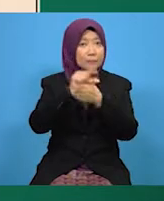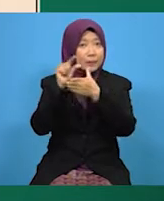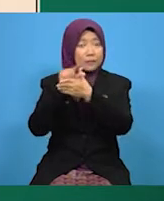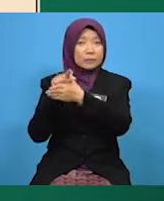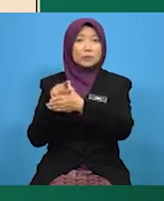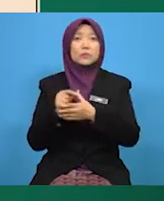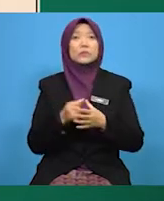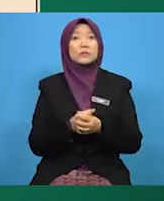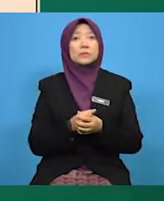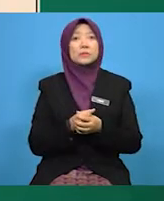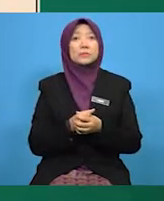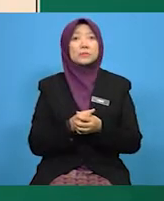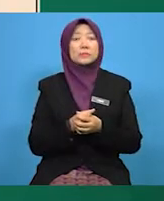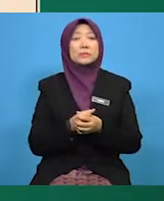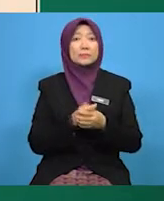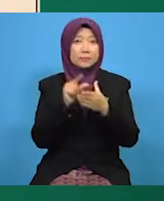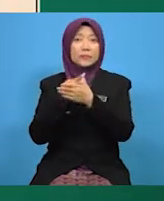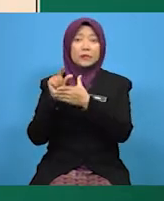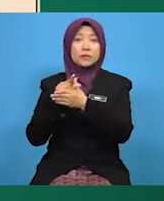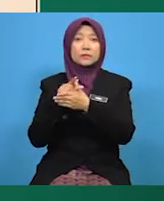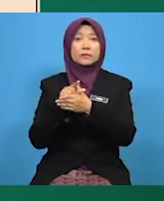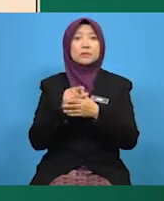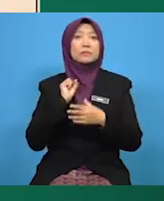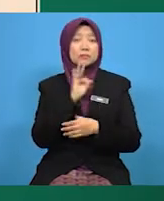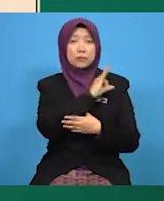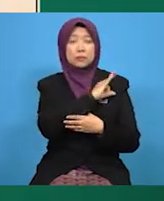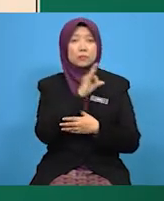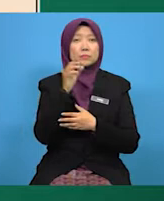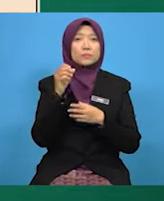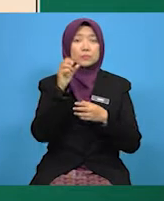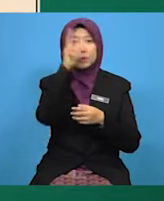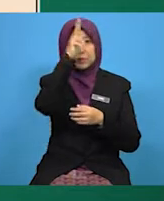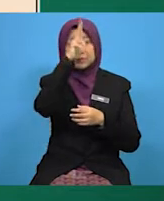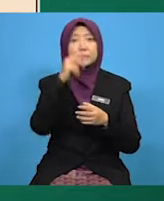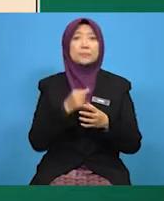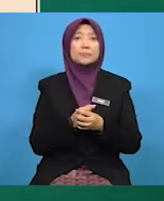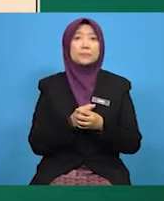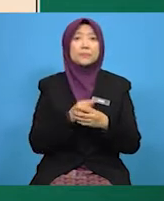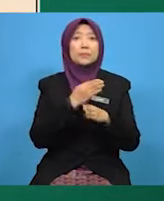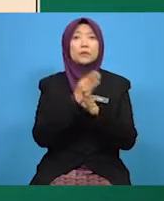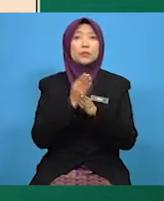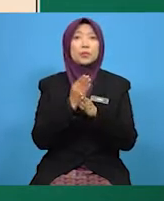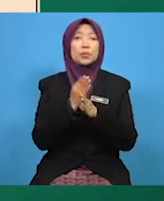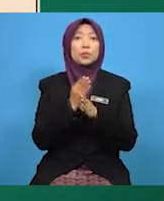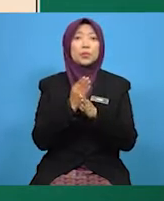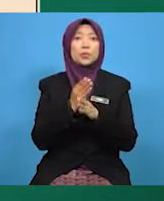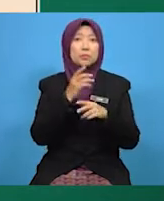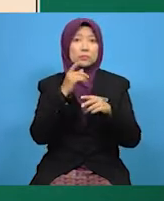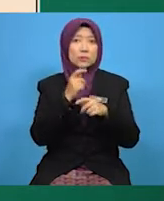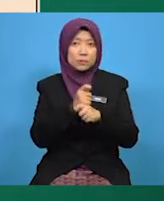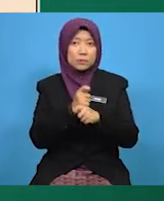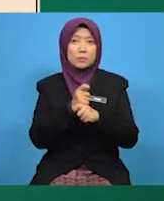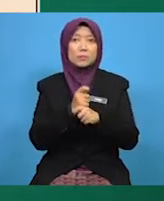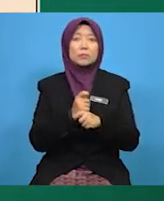emolumen, iaitu membayar gaji kakitangan awam. Pembentukan modal tetap kasar swasta